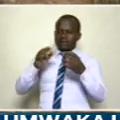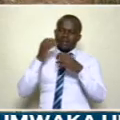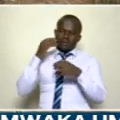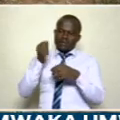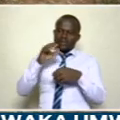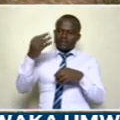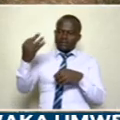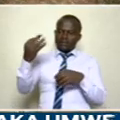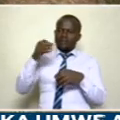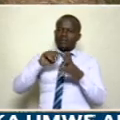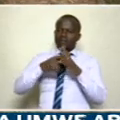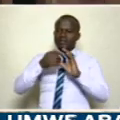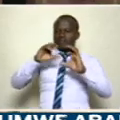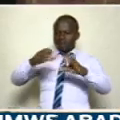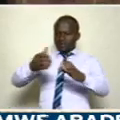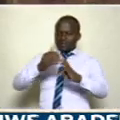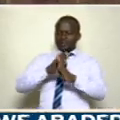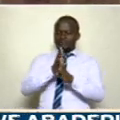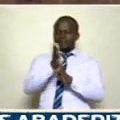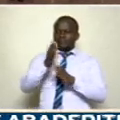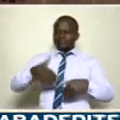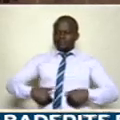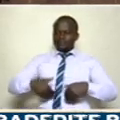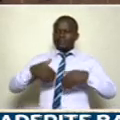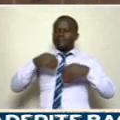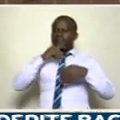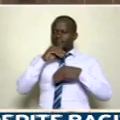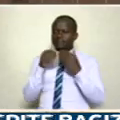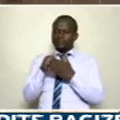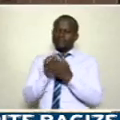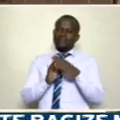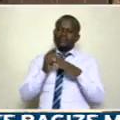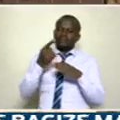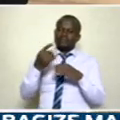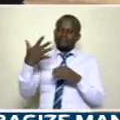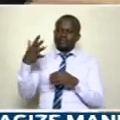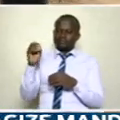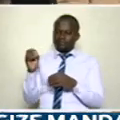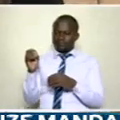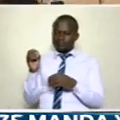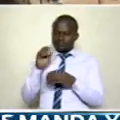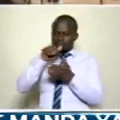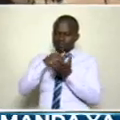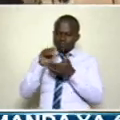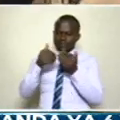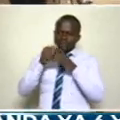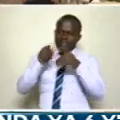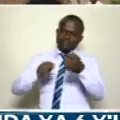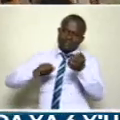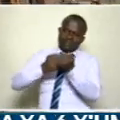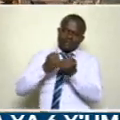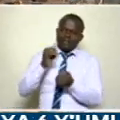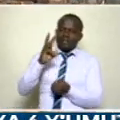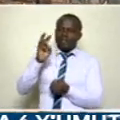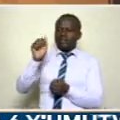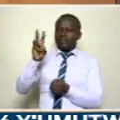atatu hatangiwe ikindi kigo kiri kugororerwamo urubyiruko rw'abasore 1500. Ibi bigo bikaba bije byunganira ikigo cya